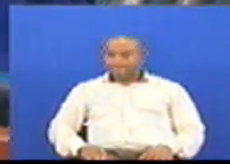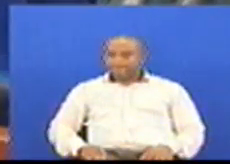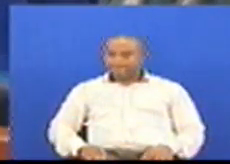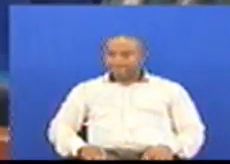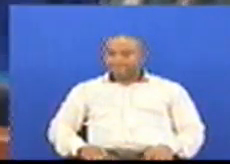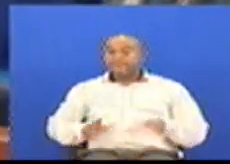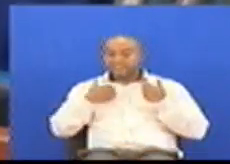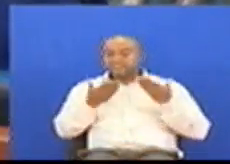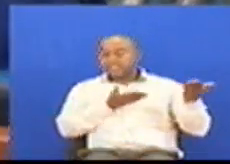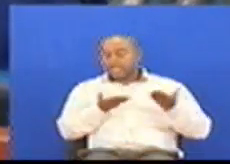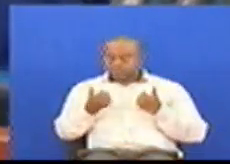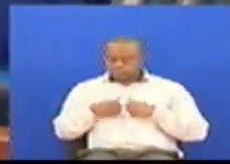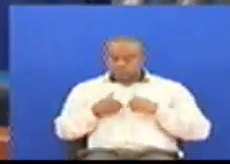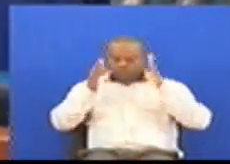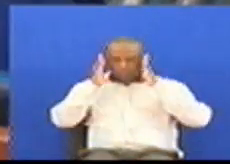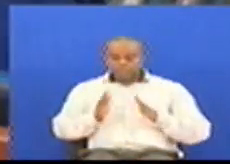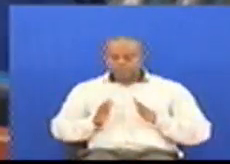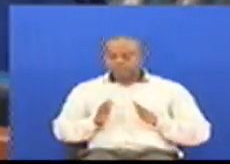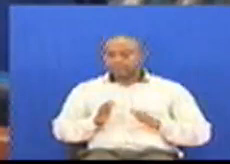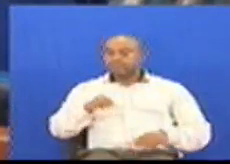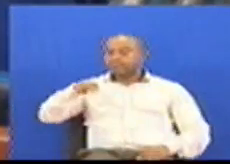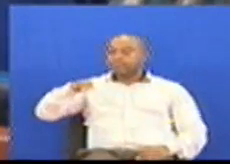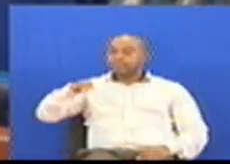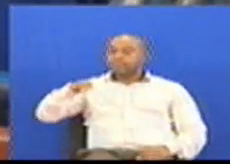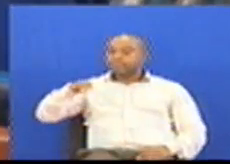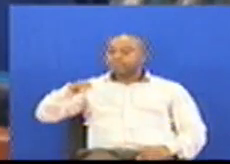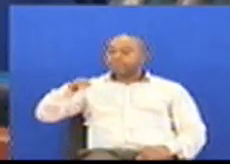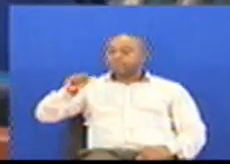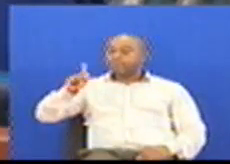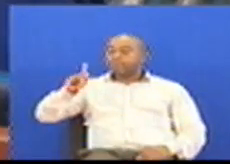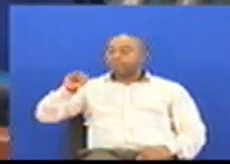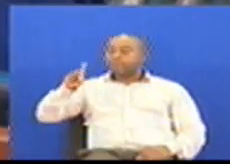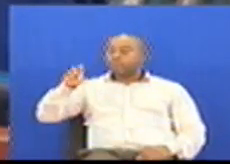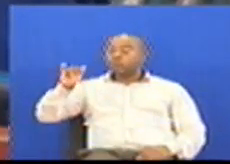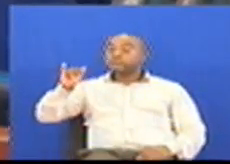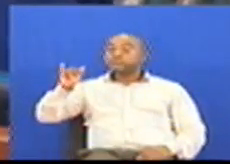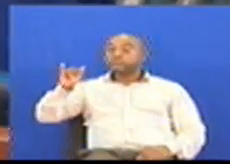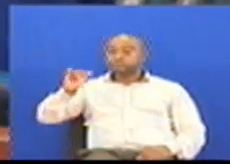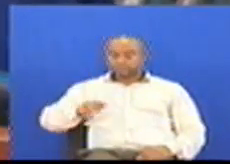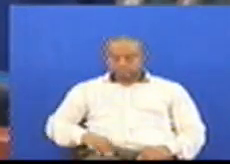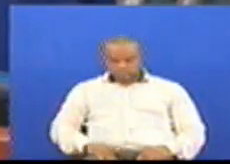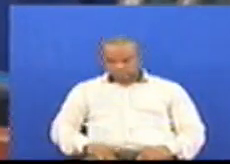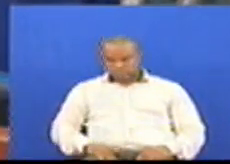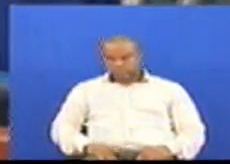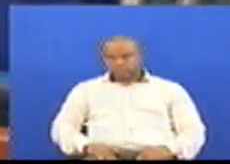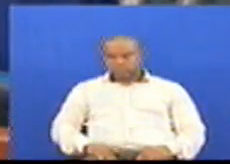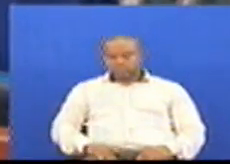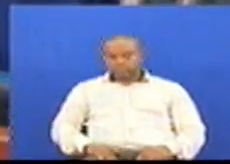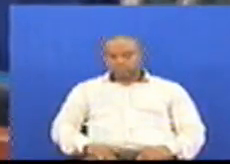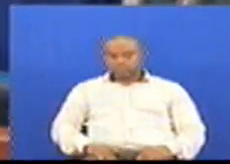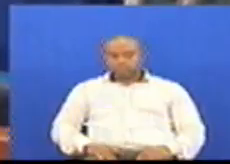Joseph Michael Mkundi, atafuatiwa na mheshimiwa Stanislaus Shingoma Mabula, Mheshimiwa Flatei Gregory Masai